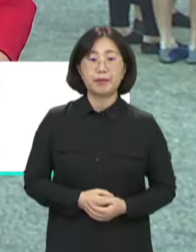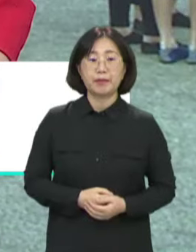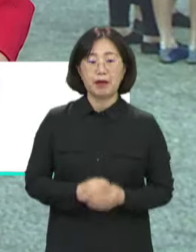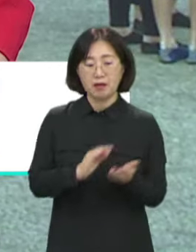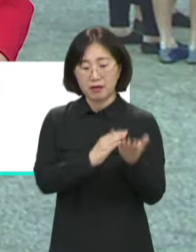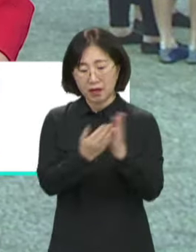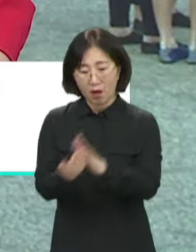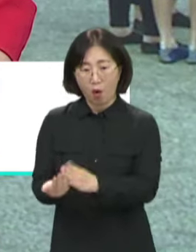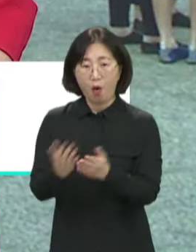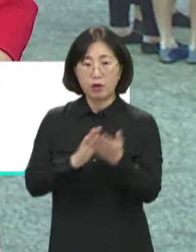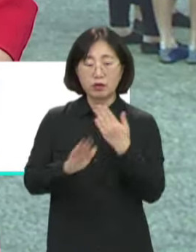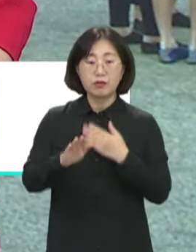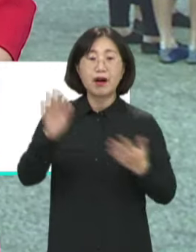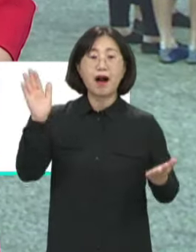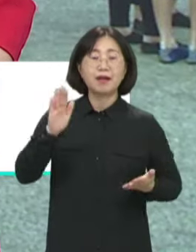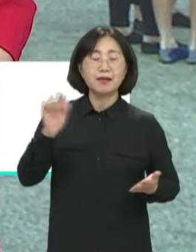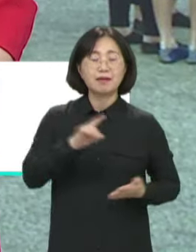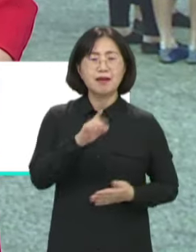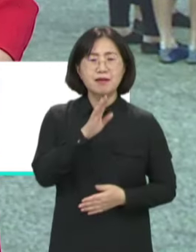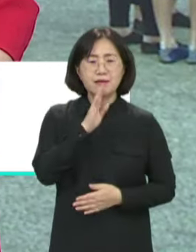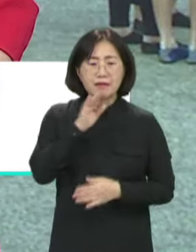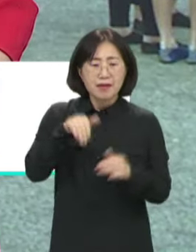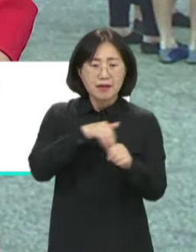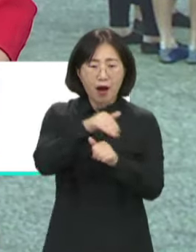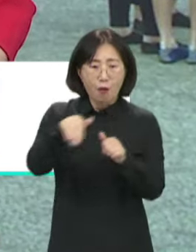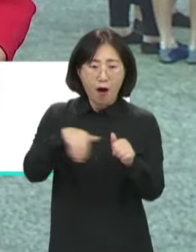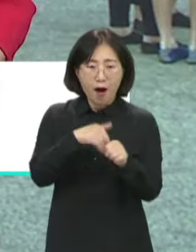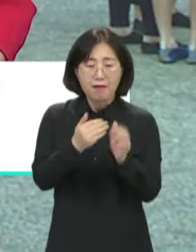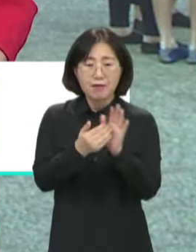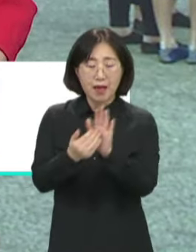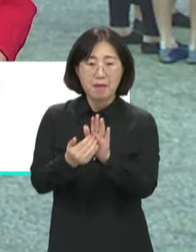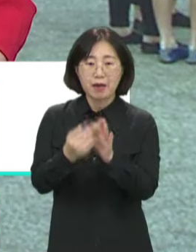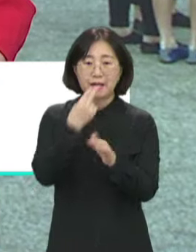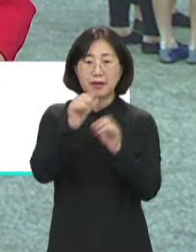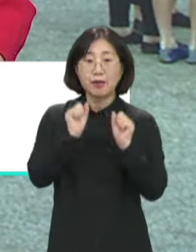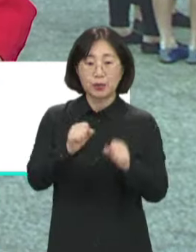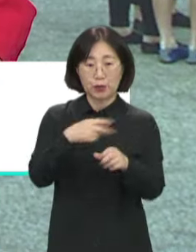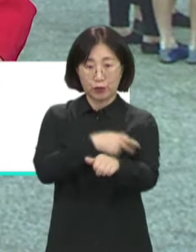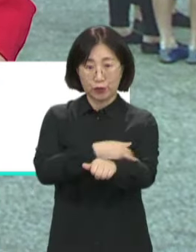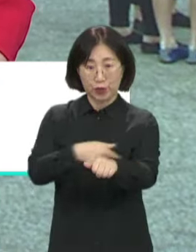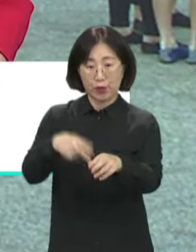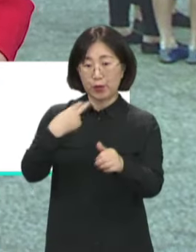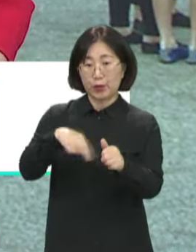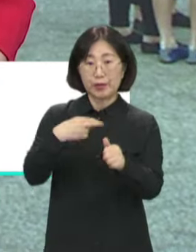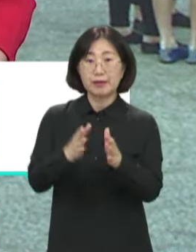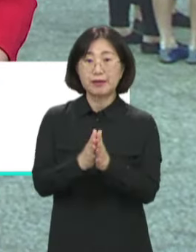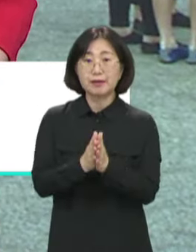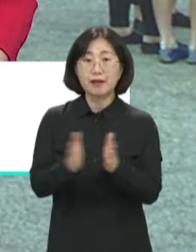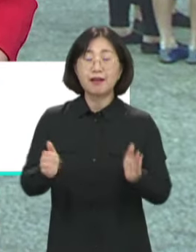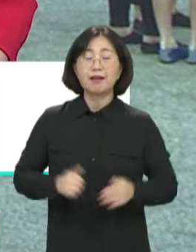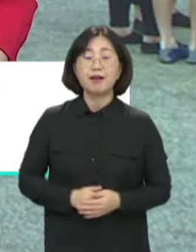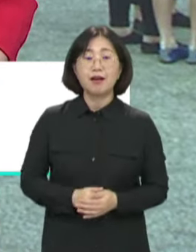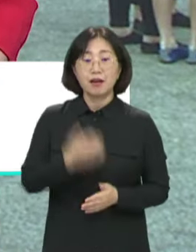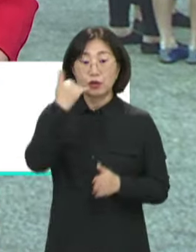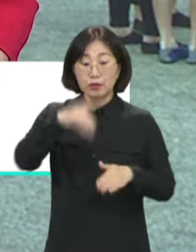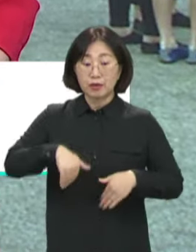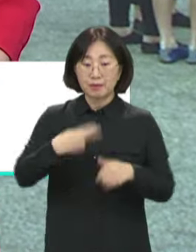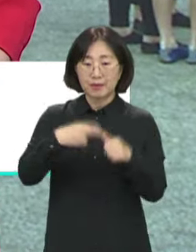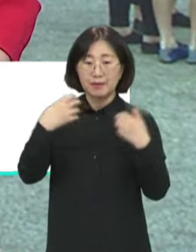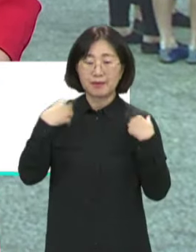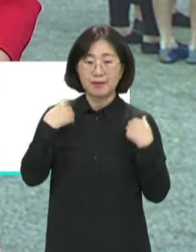세월호 참사 이후 학생들에게 실제 상황에 대처할 수 있는 생존 수영 교육이 본격화됐는데요.